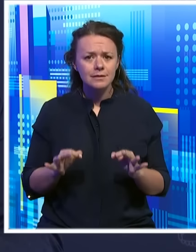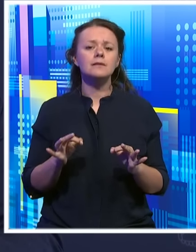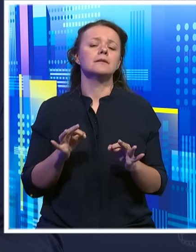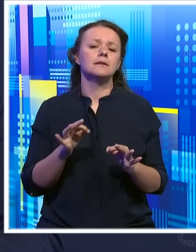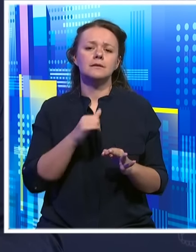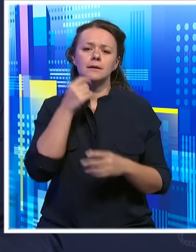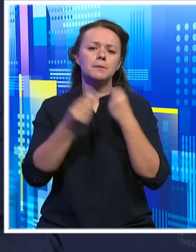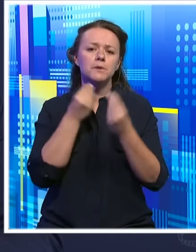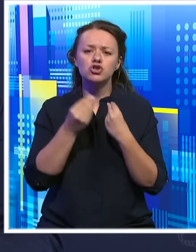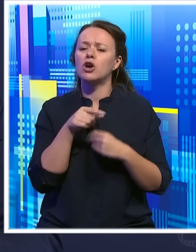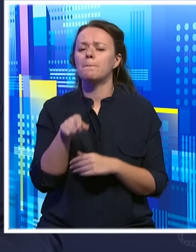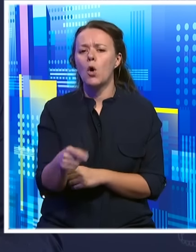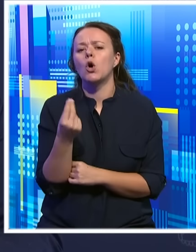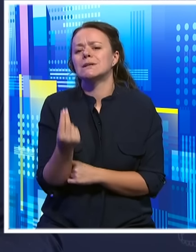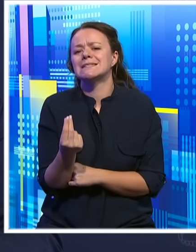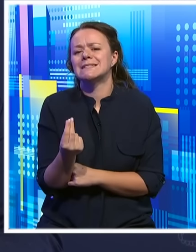ni na koji način ne pominjući